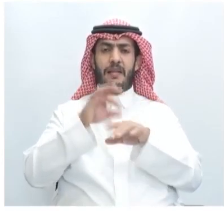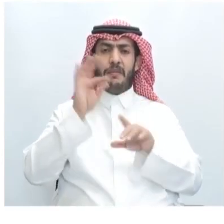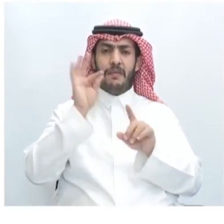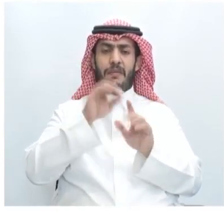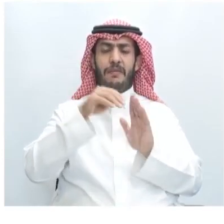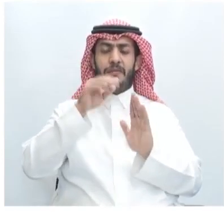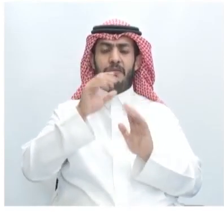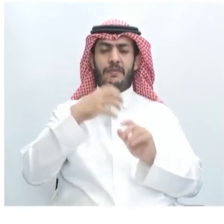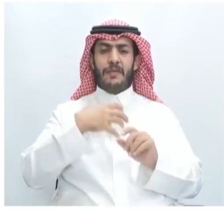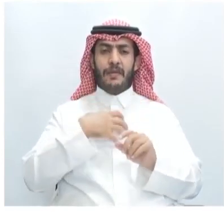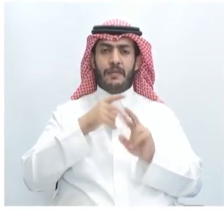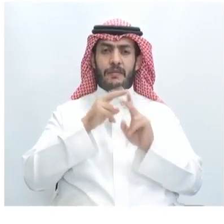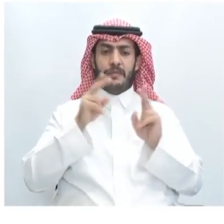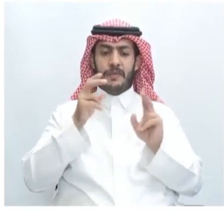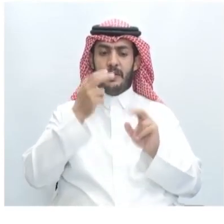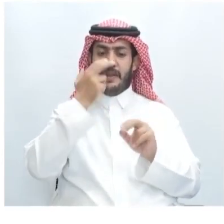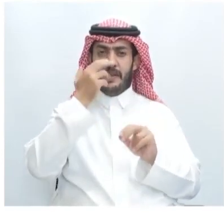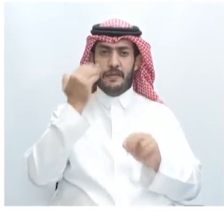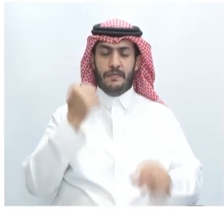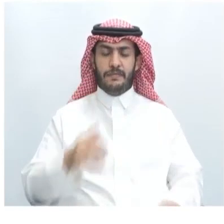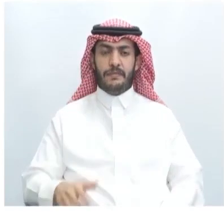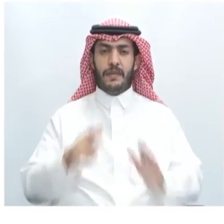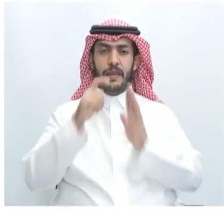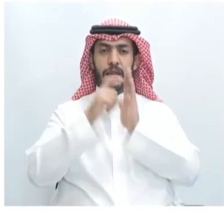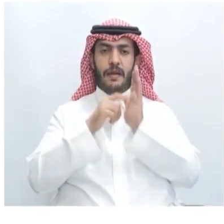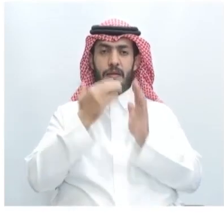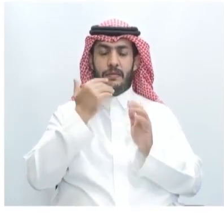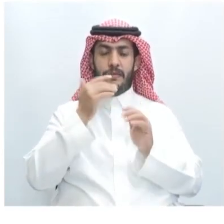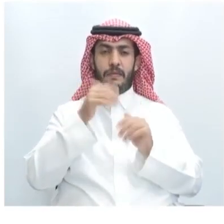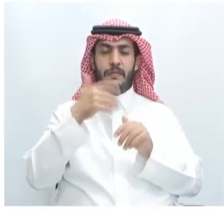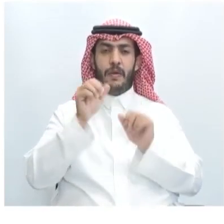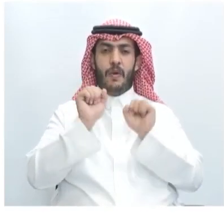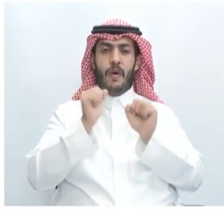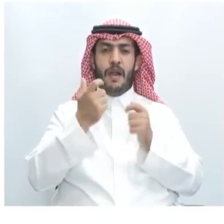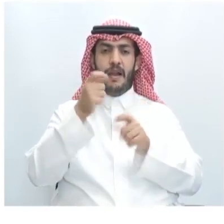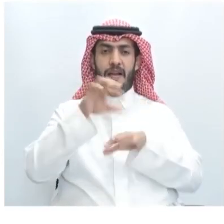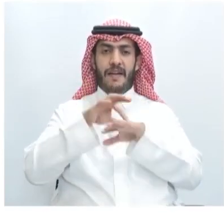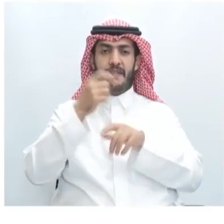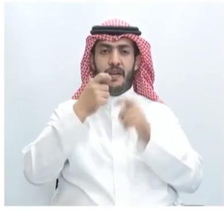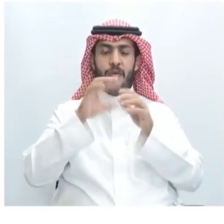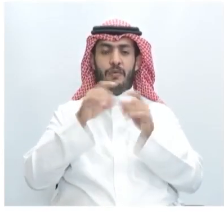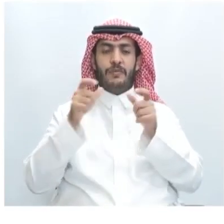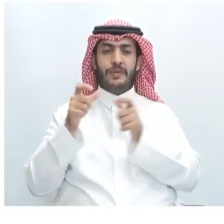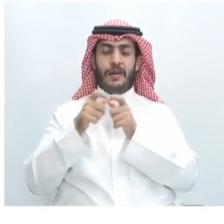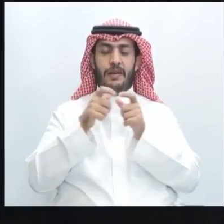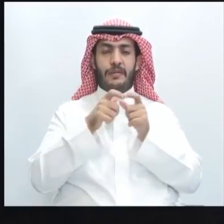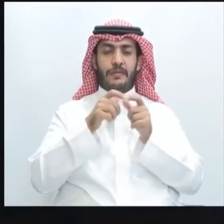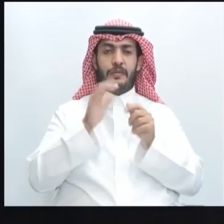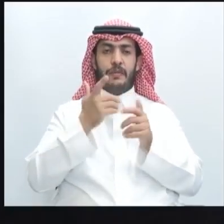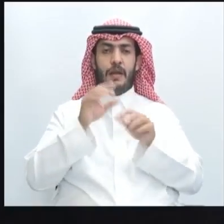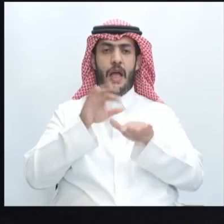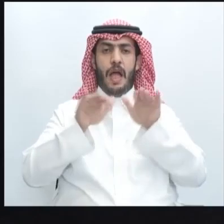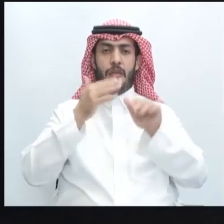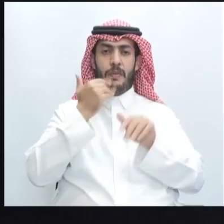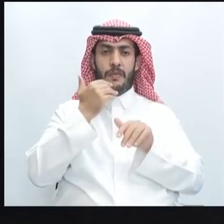كان سعيدا في معظم تلك الانظمه والتي كانت تستبيح حقوق الافراد والجماعات ولم يعم